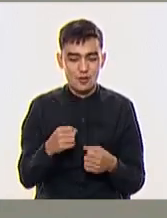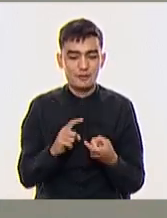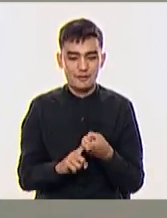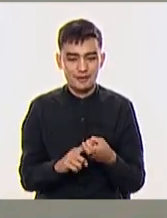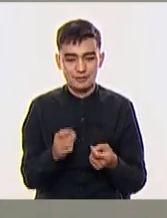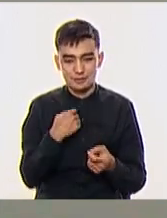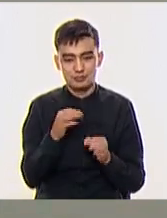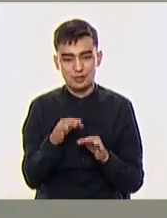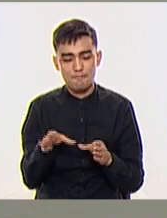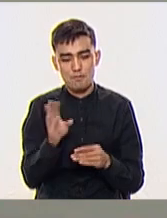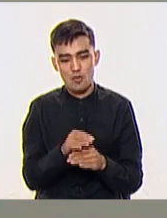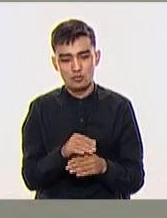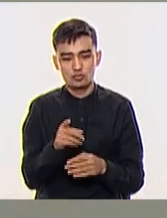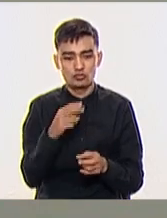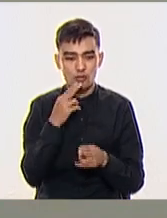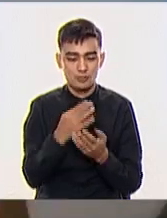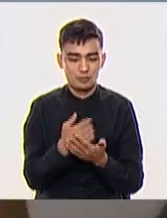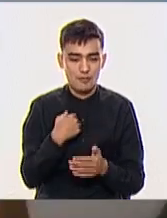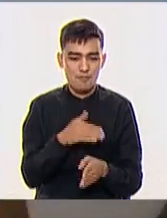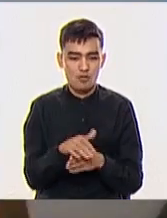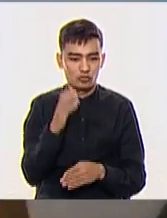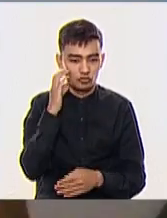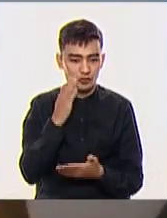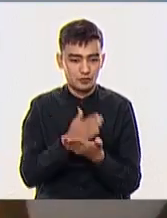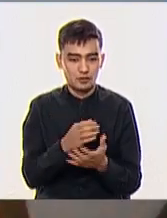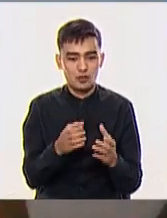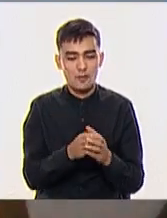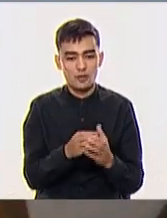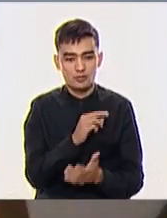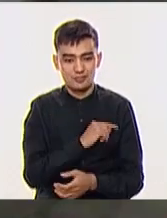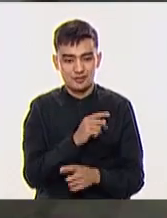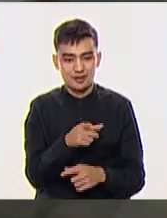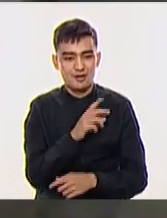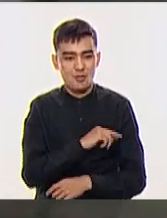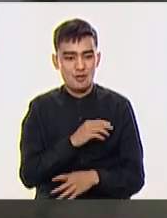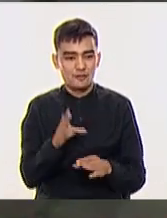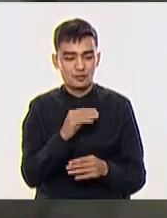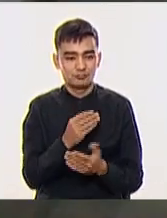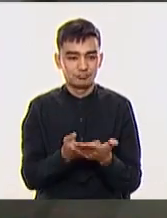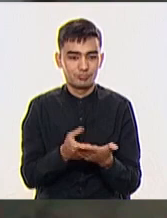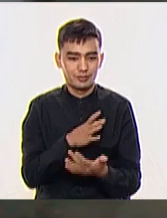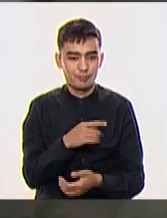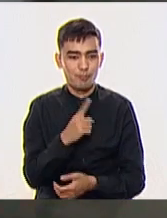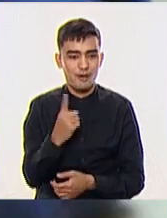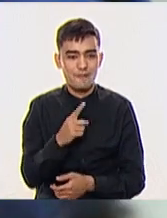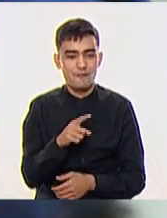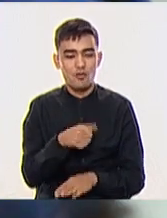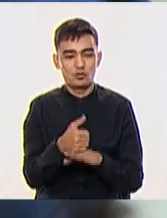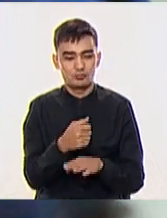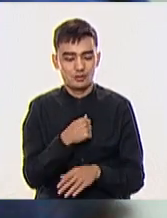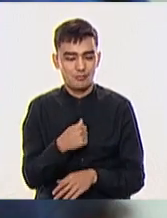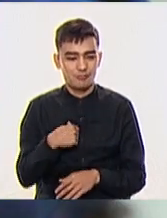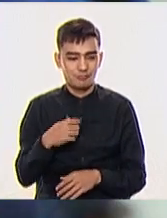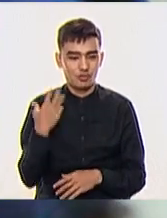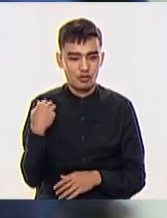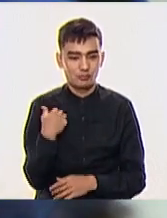байланысты айтатын барлық шағымын толық тыңдаймыз. Компания жетекшілері жұмысшыларына үлгі көрсетіп, екпені ең алдымен өздері қабылдаған.